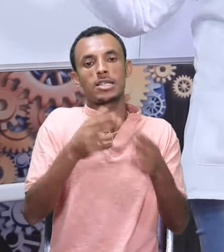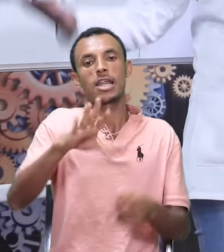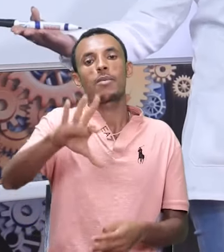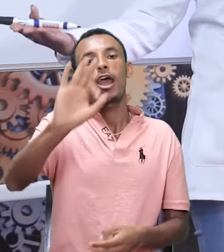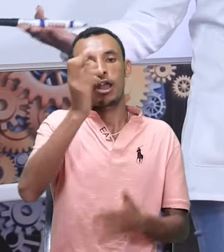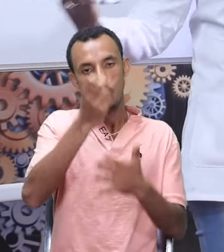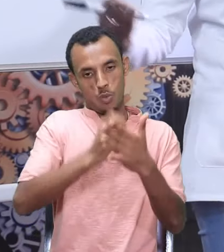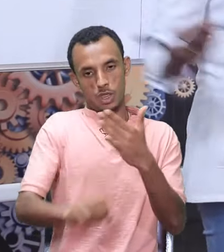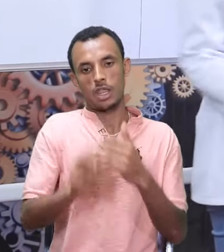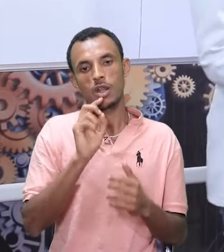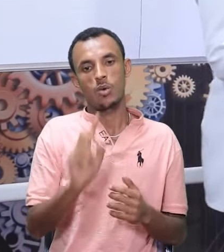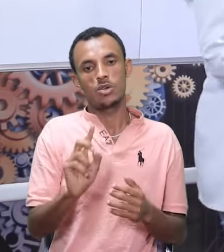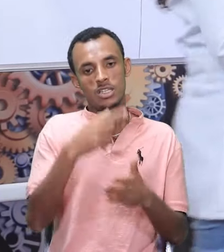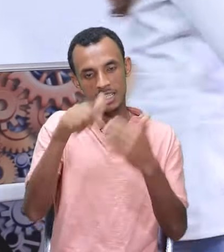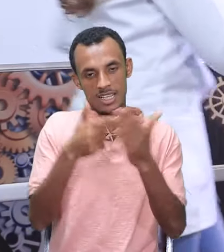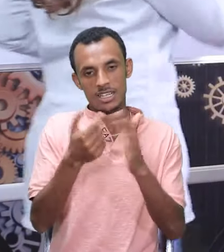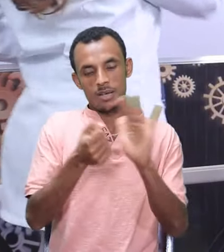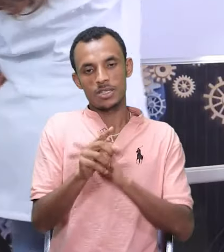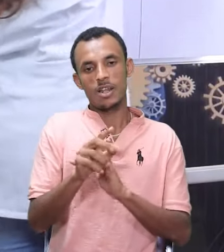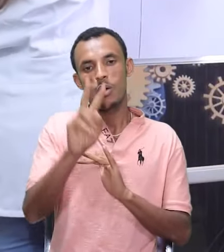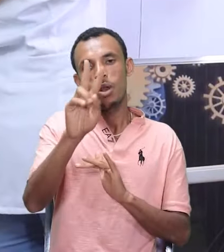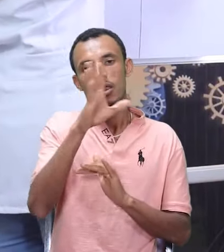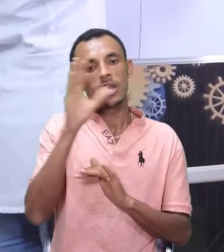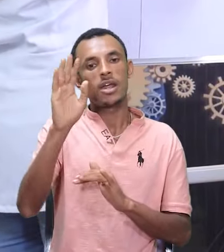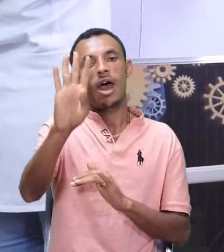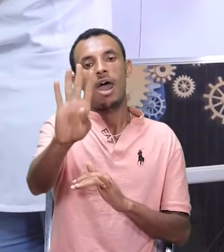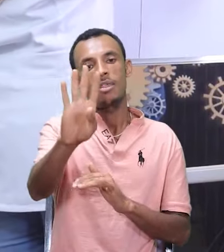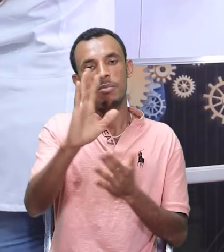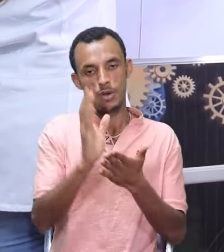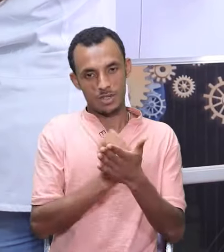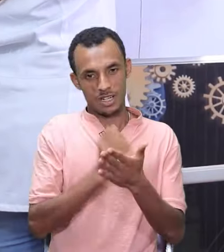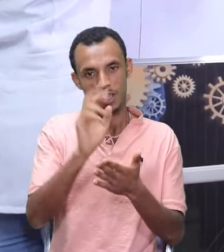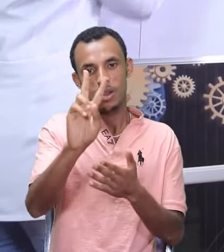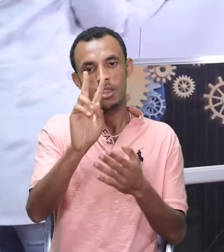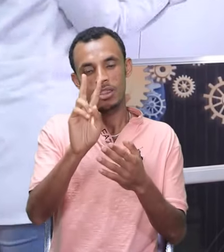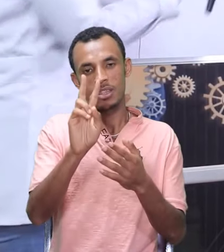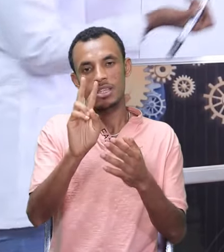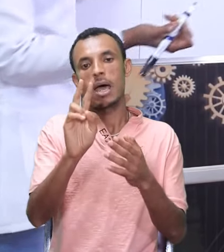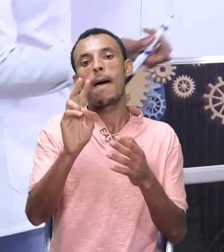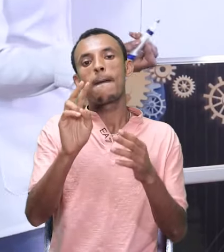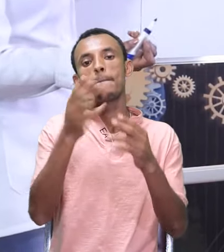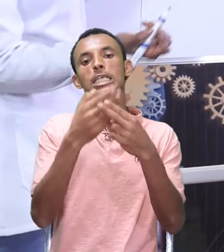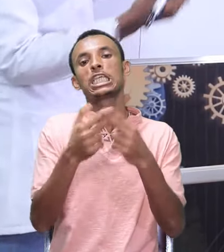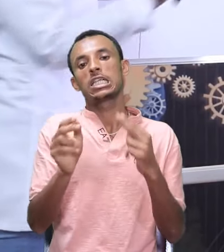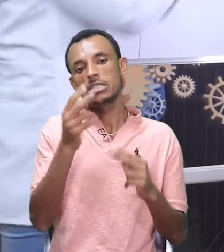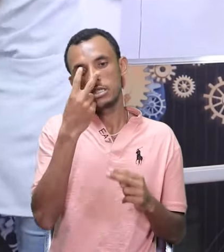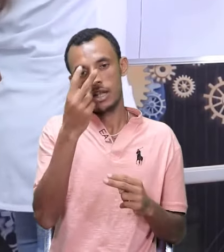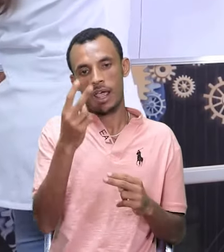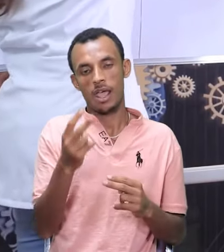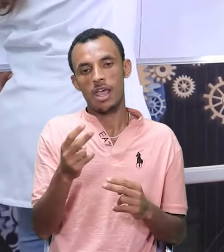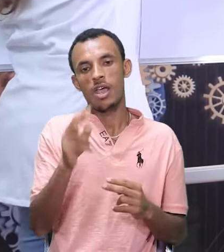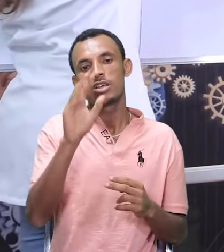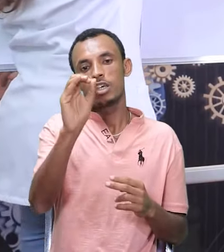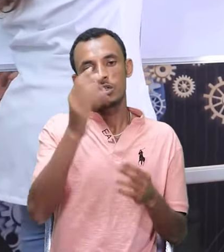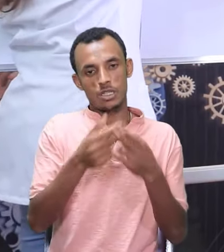የምናገኘው ውጤት ነው። ስለዚህ ለምሳሌ 2 እና 4 ስንወስድ የሁለት ብዜቶችን ስንወስድ 0 ሲባዛ በ2